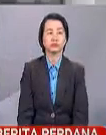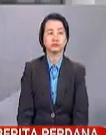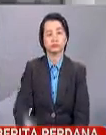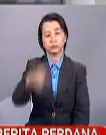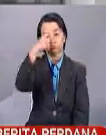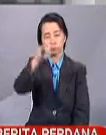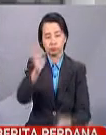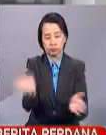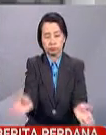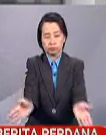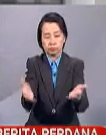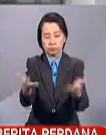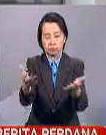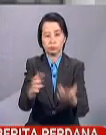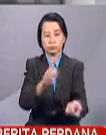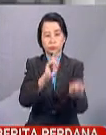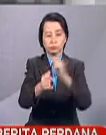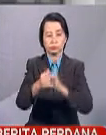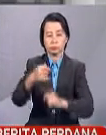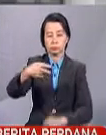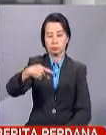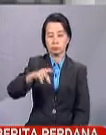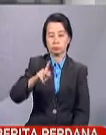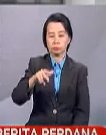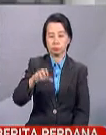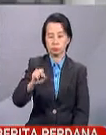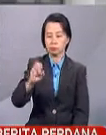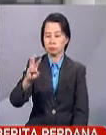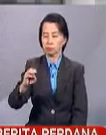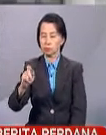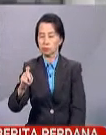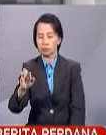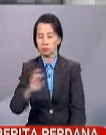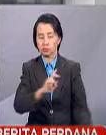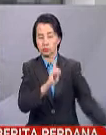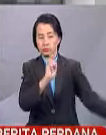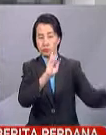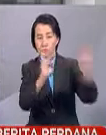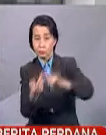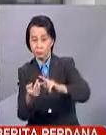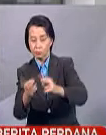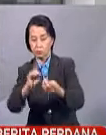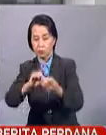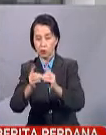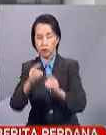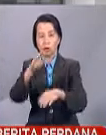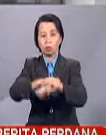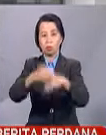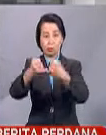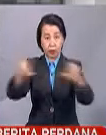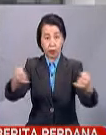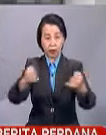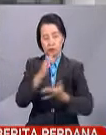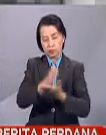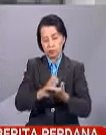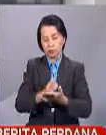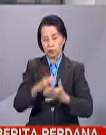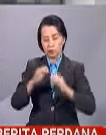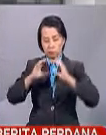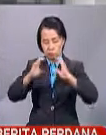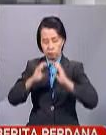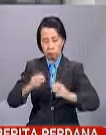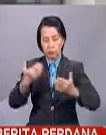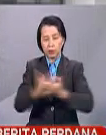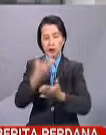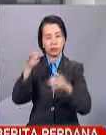hai bagi menggalakkan peralihan perusahaan mikro dan fix beralih kepada primatan digital atau dalam talian beberapa langkah utama